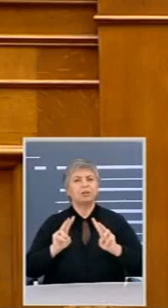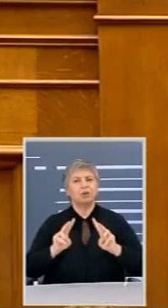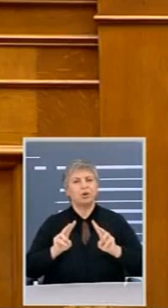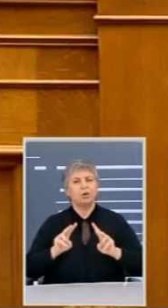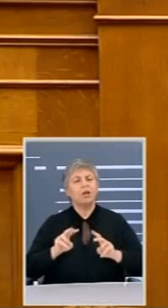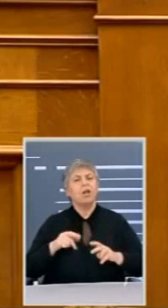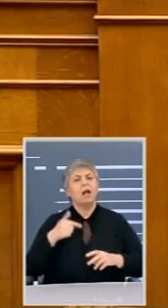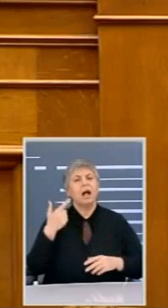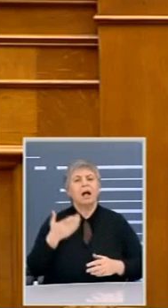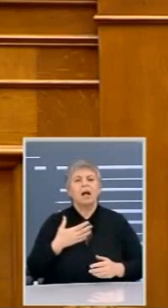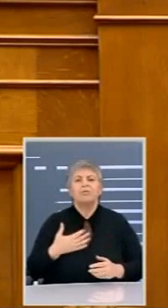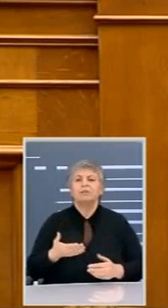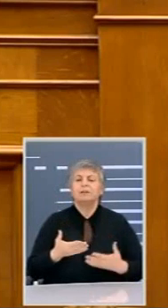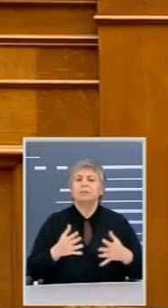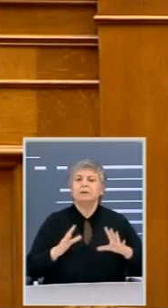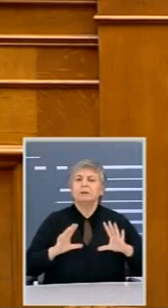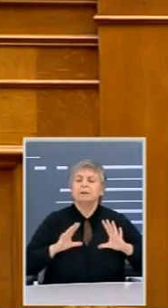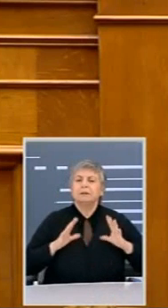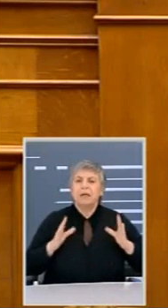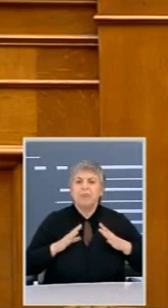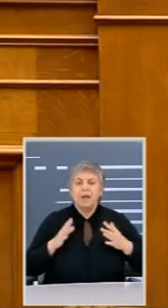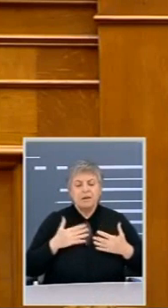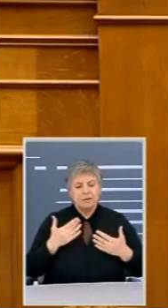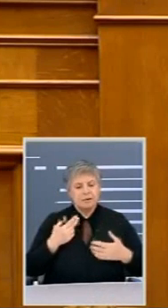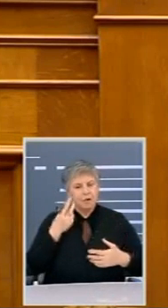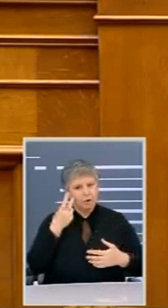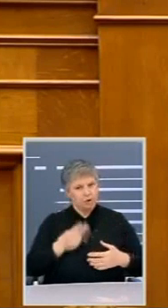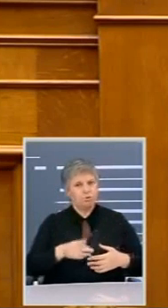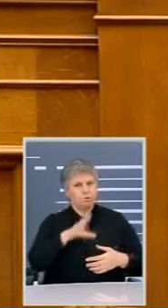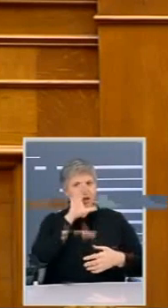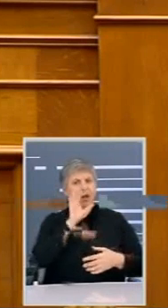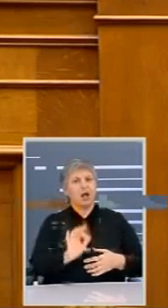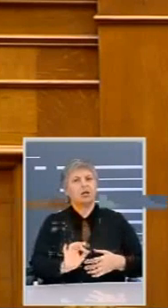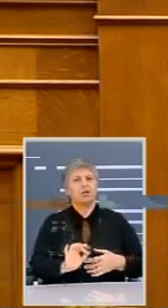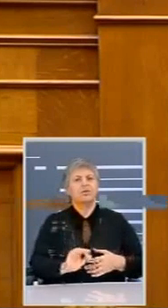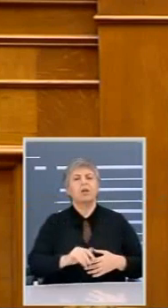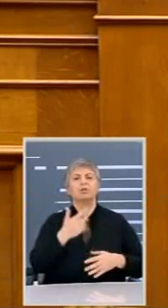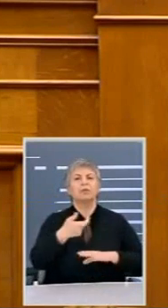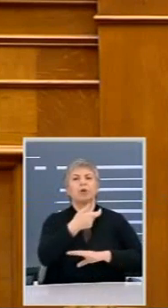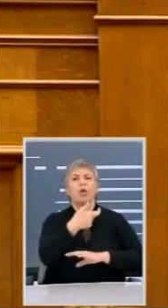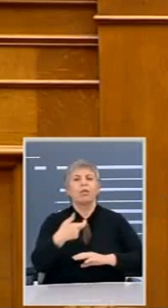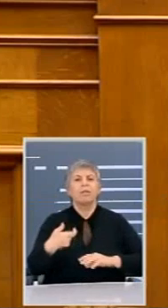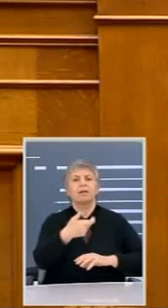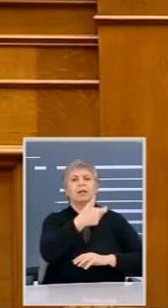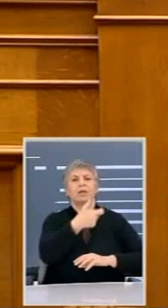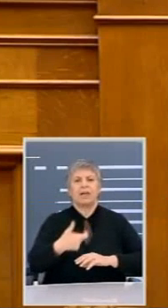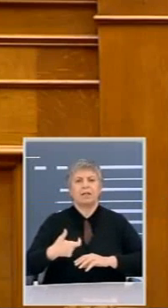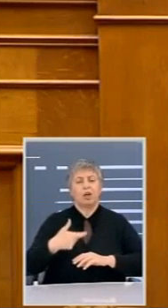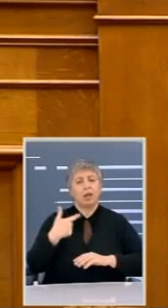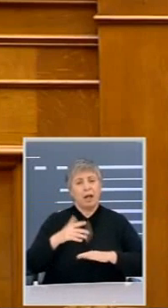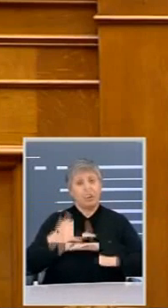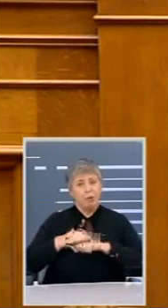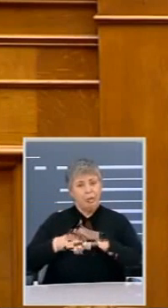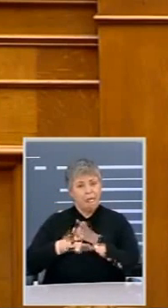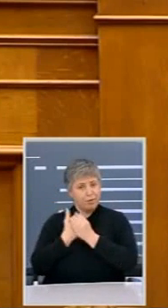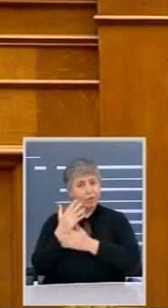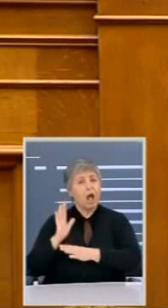ότι ο συστηματικός δανεισμός των μέσων μαζικής ενημέρωσης δεν αποσκοπούσε στη διατήρηση των θέσεων των εργαζομένων.